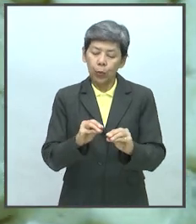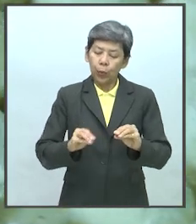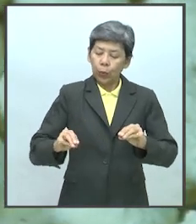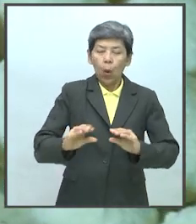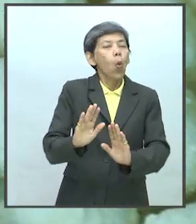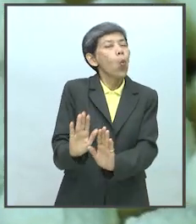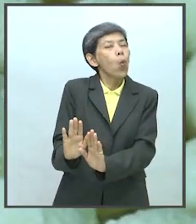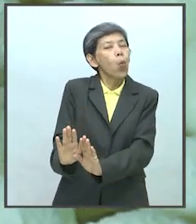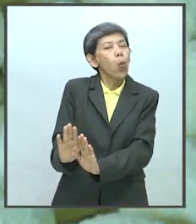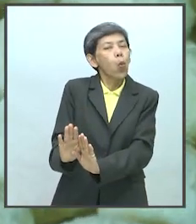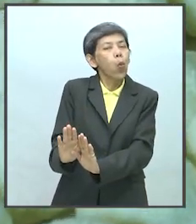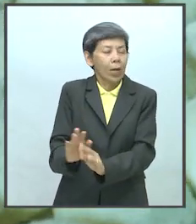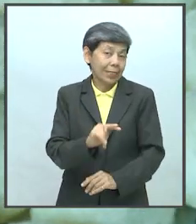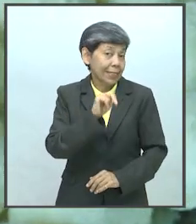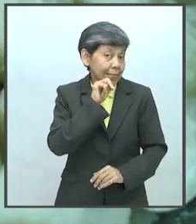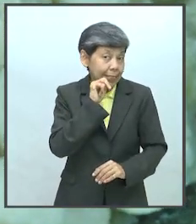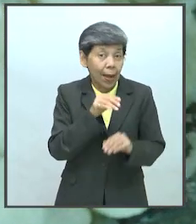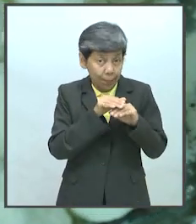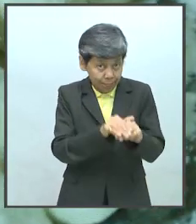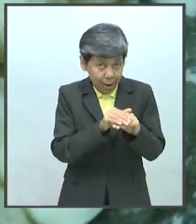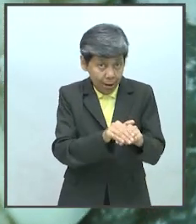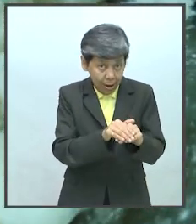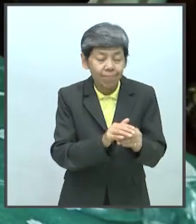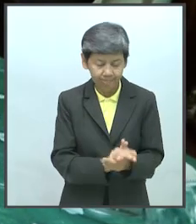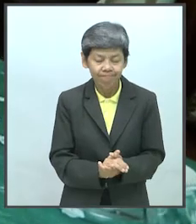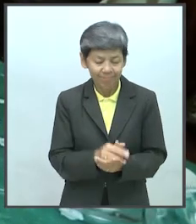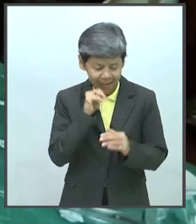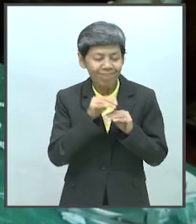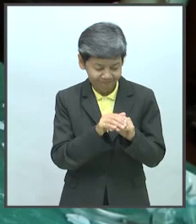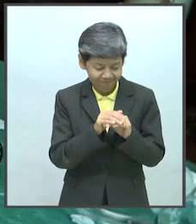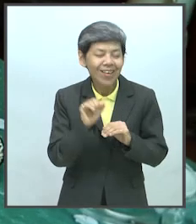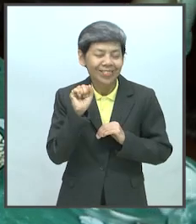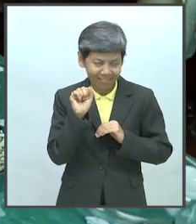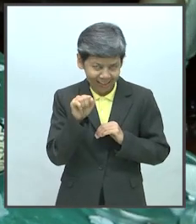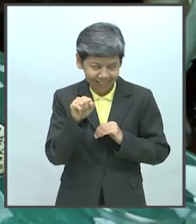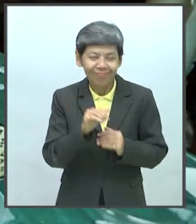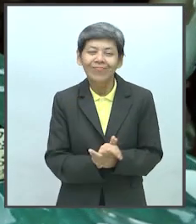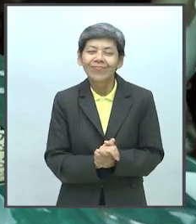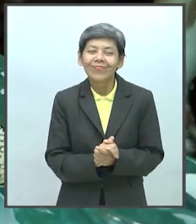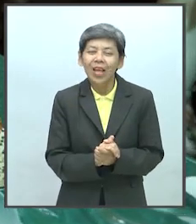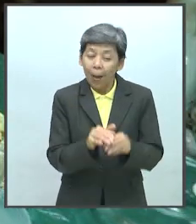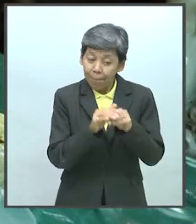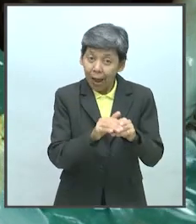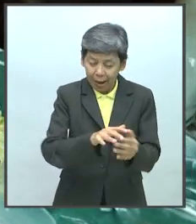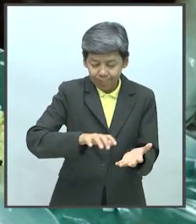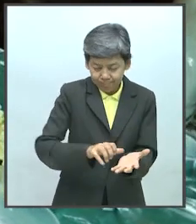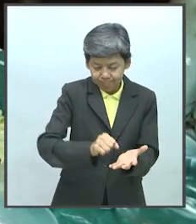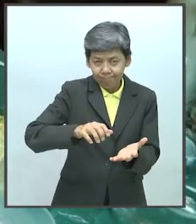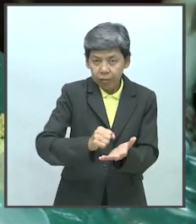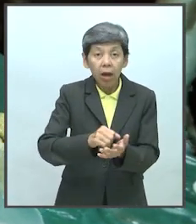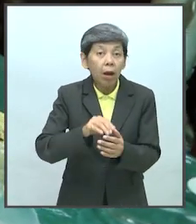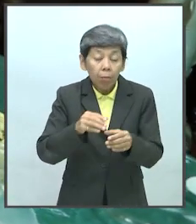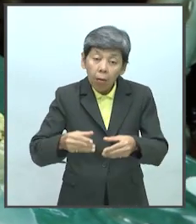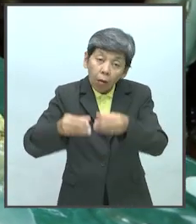ทำขั้นตอนของน้ำกะทิกันต่อนะคะครูแพง ต้องมีน้ำกะทิ ต้องมีน้ำกะทิอันนี้คือมะพร้าวที่คั้นอันนี้คือมะพร้าวสดหรือว่ามะพร้